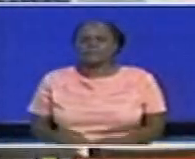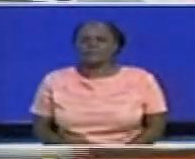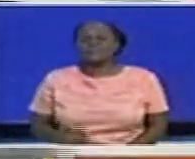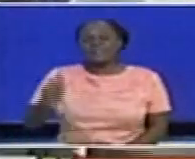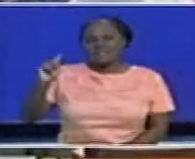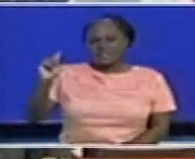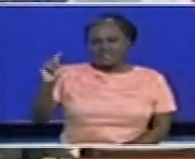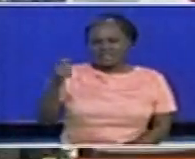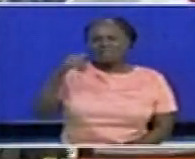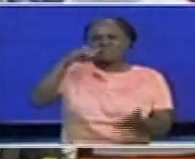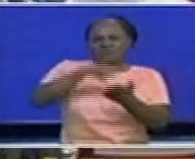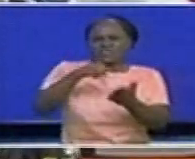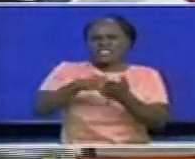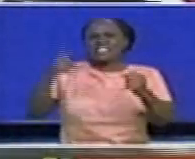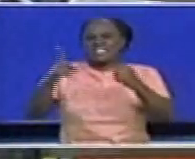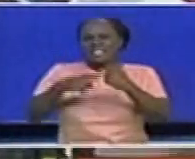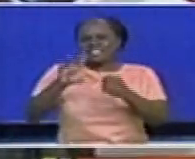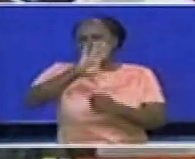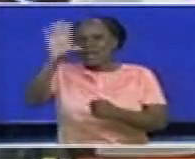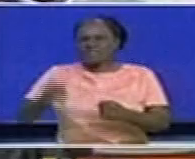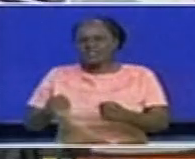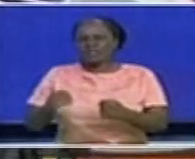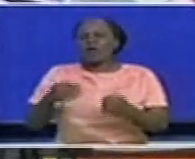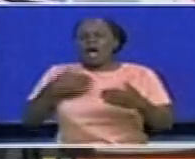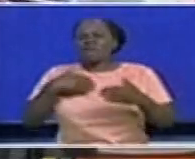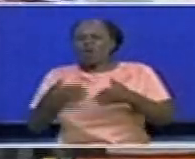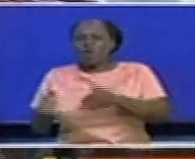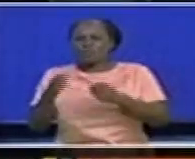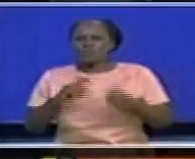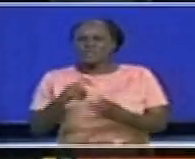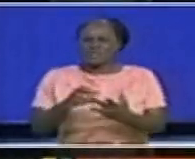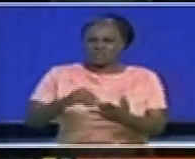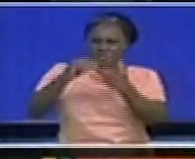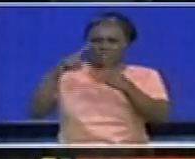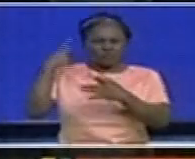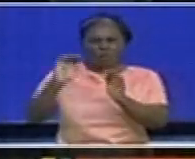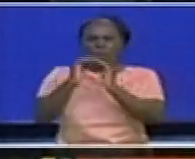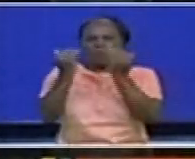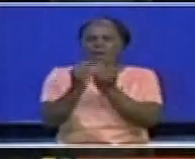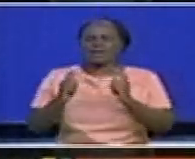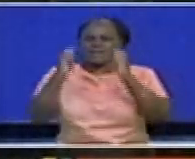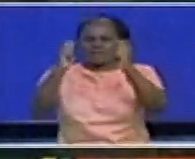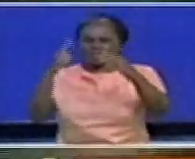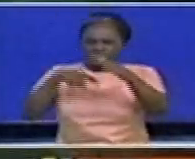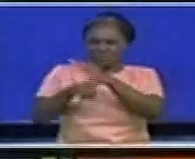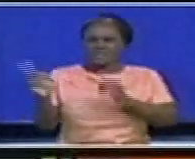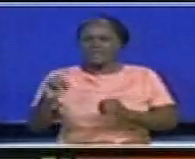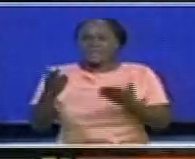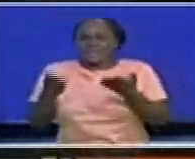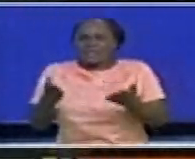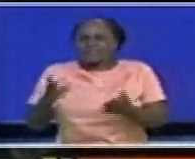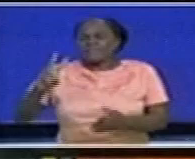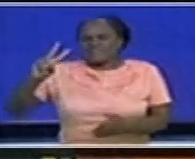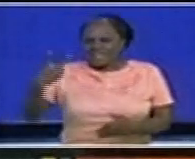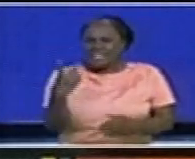Kenya ilikuwa ni baadhi ya mataifa sita barani Afrika kupata nafasi kipekee ya kombe la dunia kuzuru Nairobi. Hii leo ilikuwa ni siku